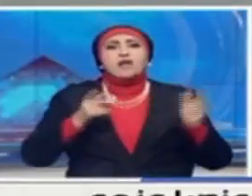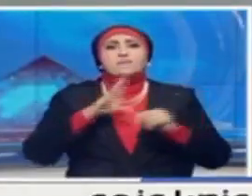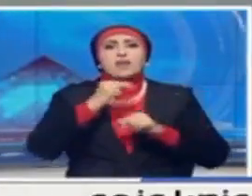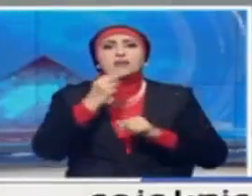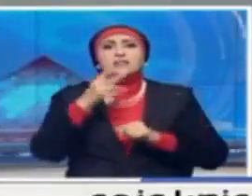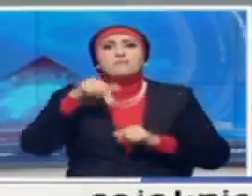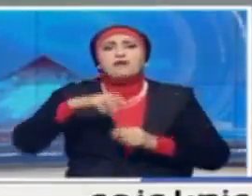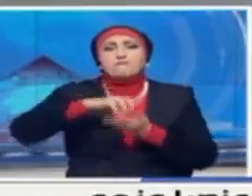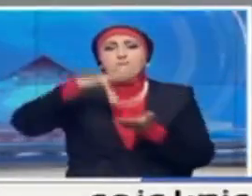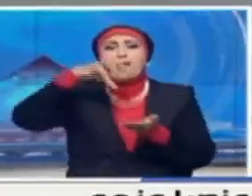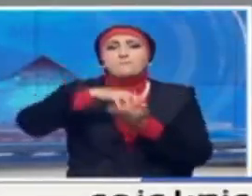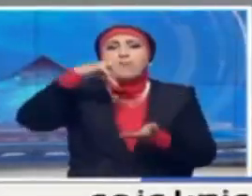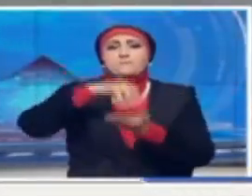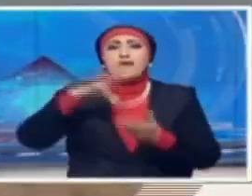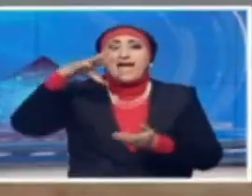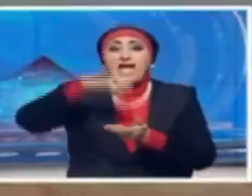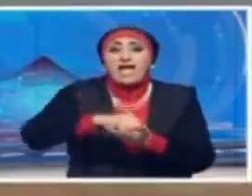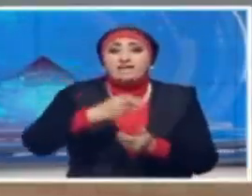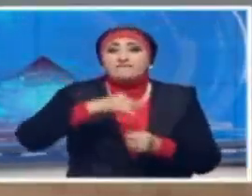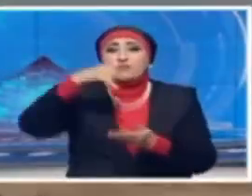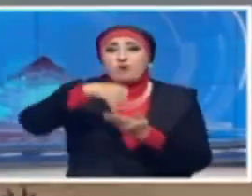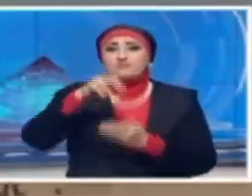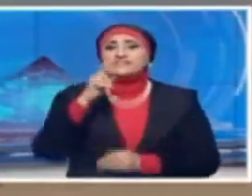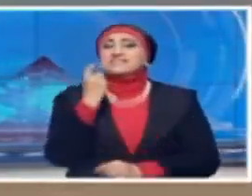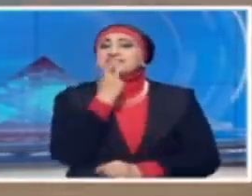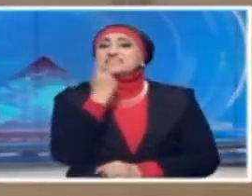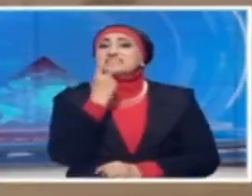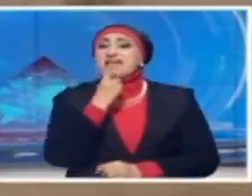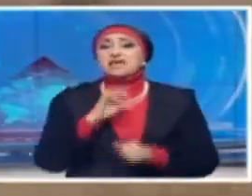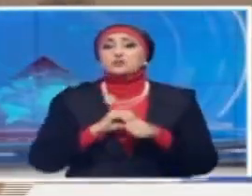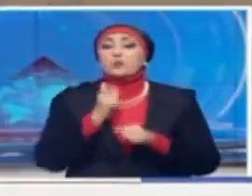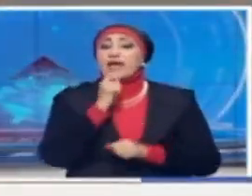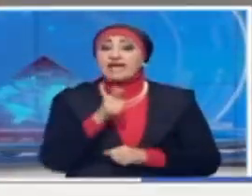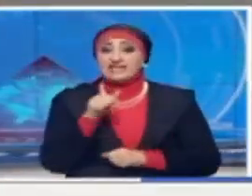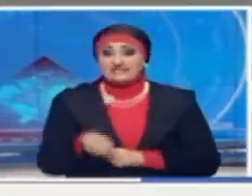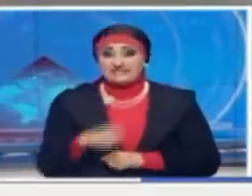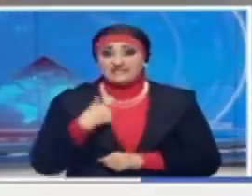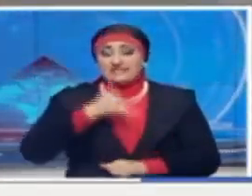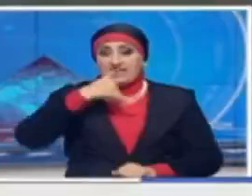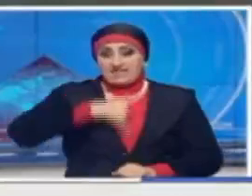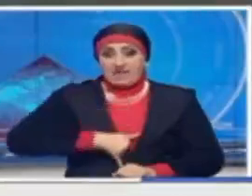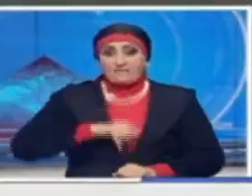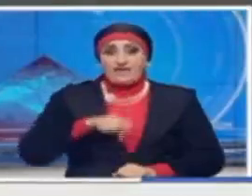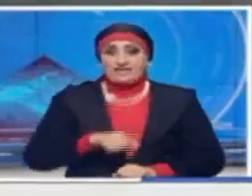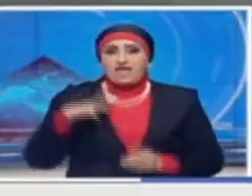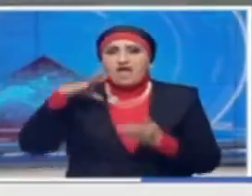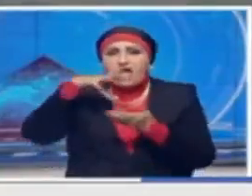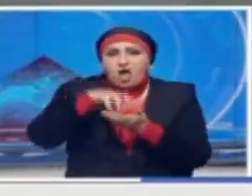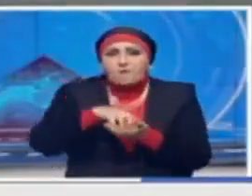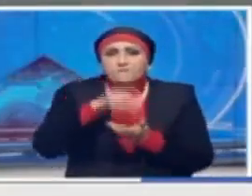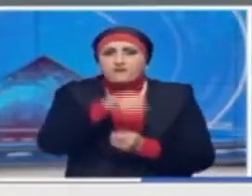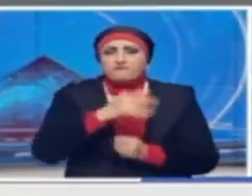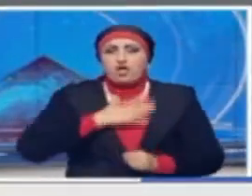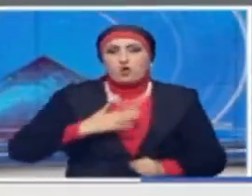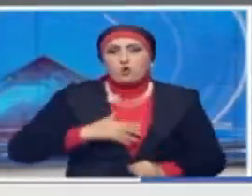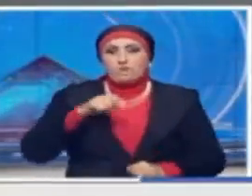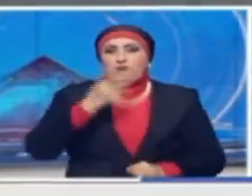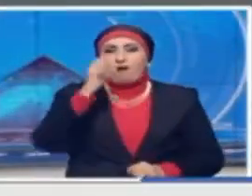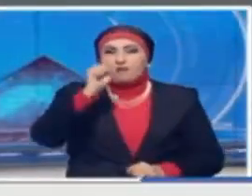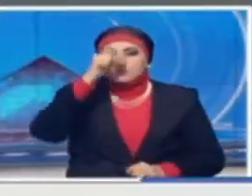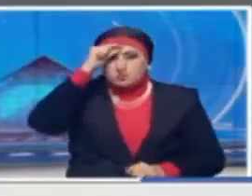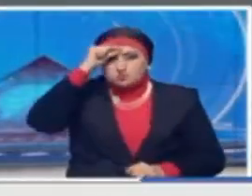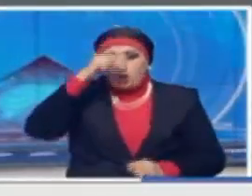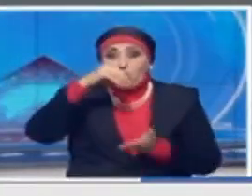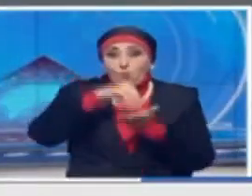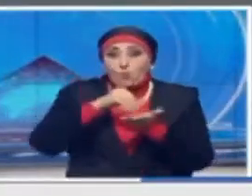عدة قرى من قبضة ميليشيا الحوثي في محافظة تعز، وأكدت القوات اليمنية السيطرة على جمرك الحوثيين